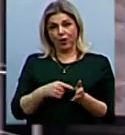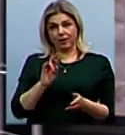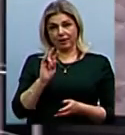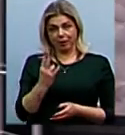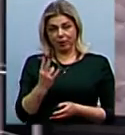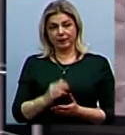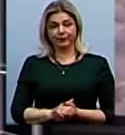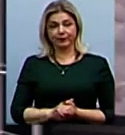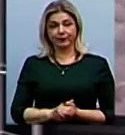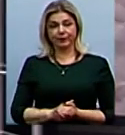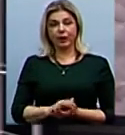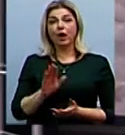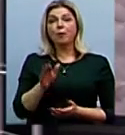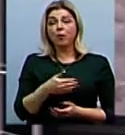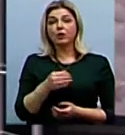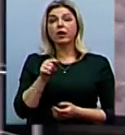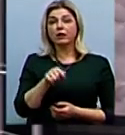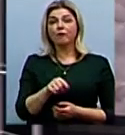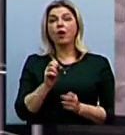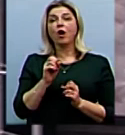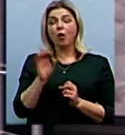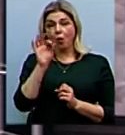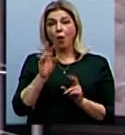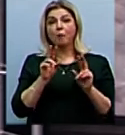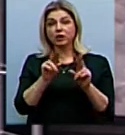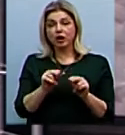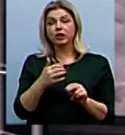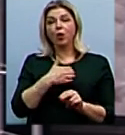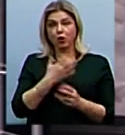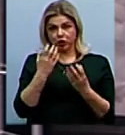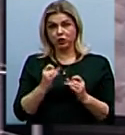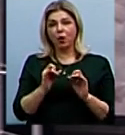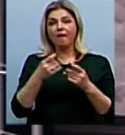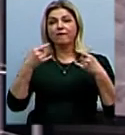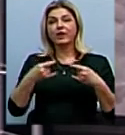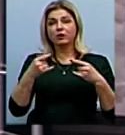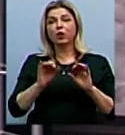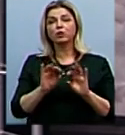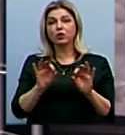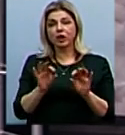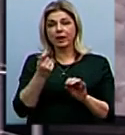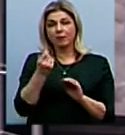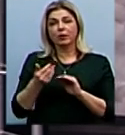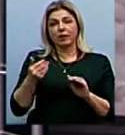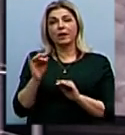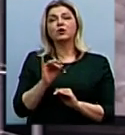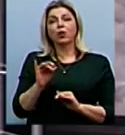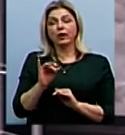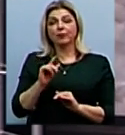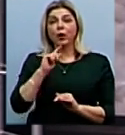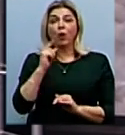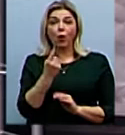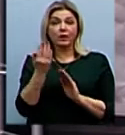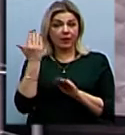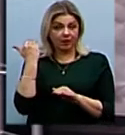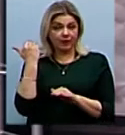як Олена згадала передвиборчі обіцянки, дати ще один відеосюжет, трошки перед історією. Рік тому, трошки